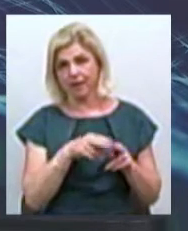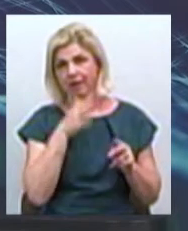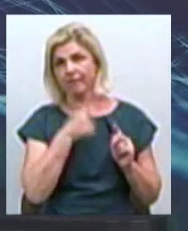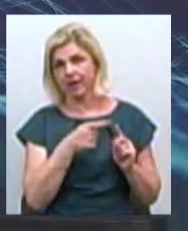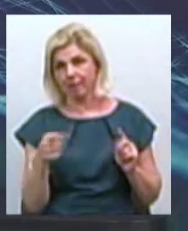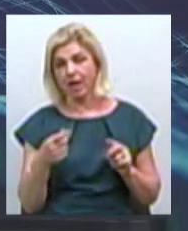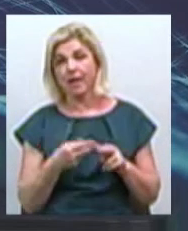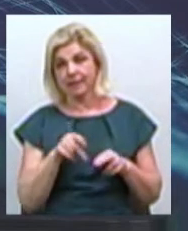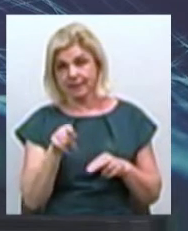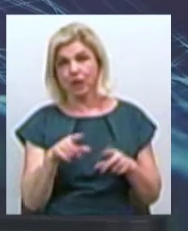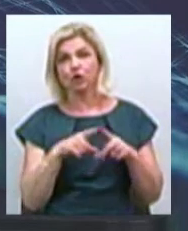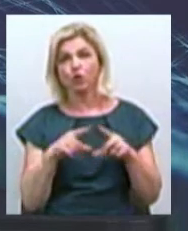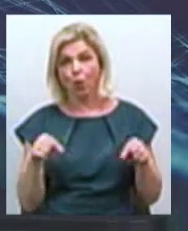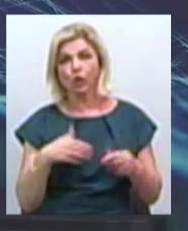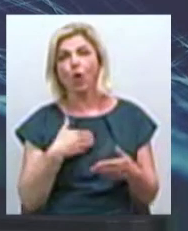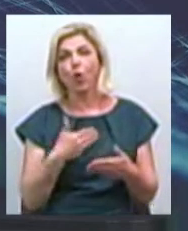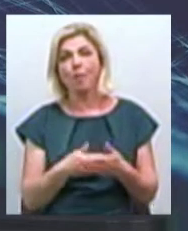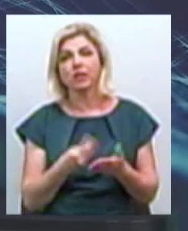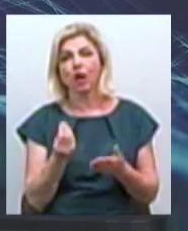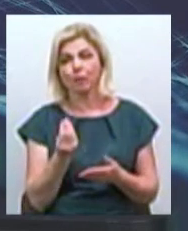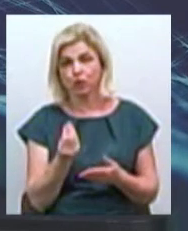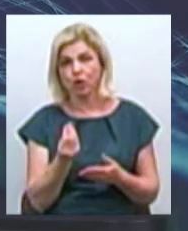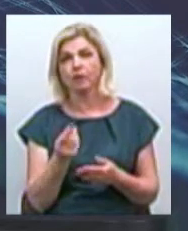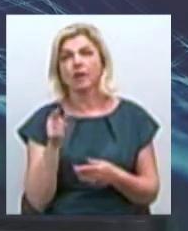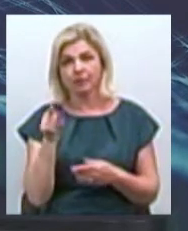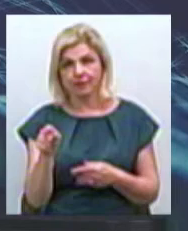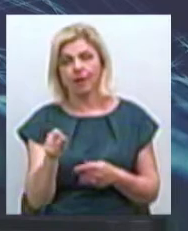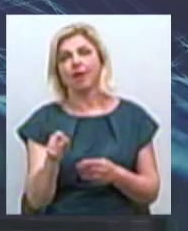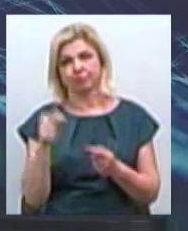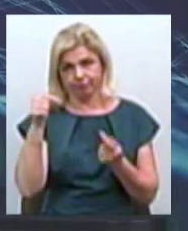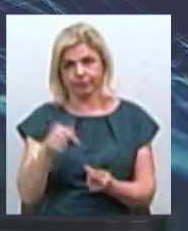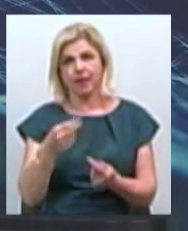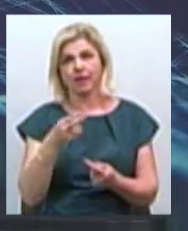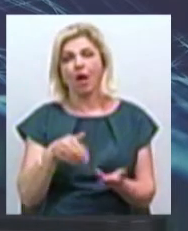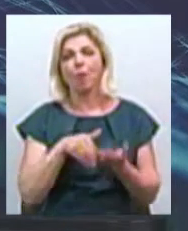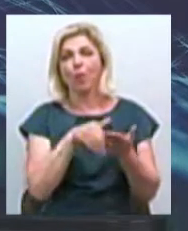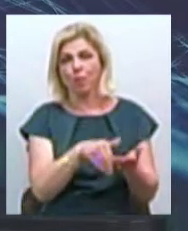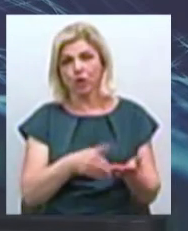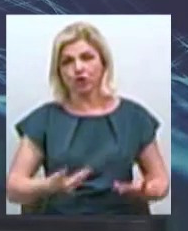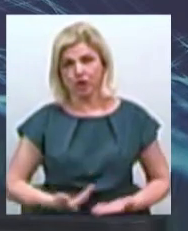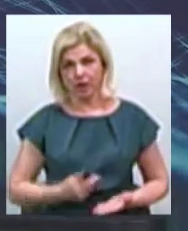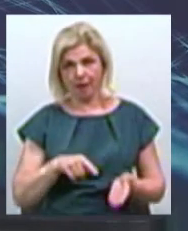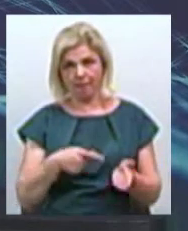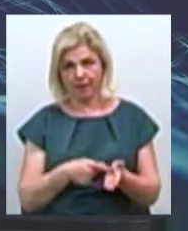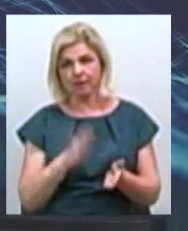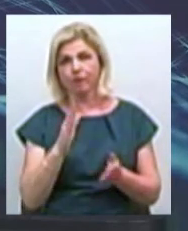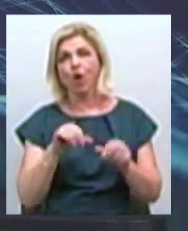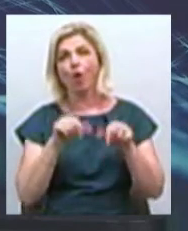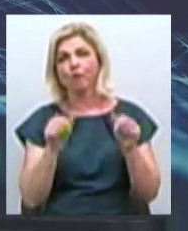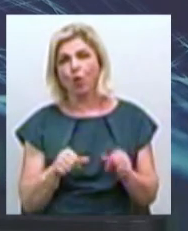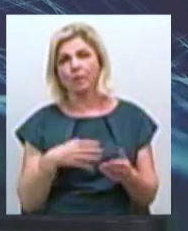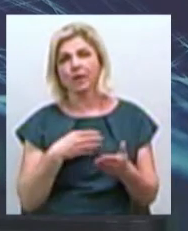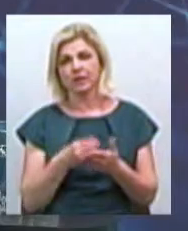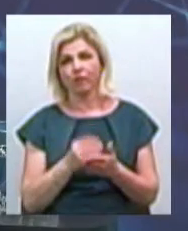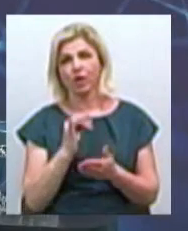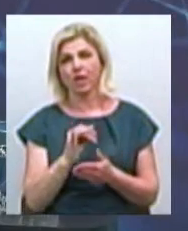громадського бюджету і покликана, і консультації, да, покликані на допомогу мешканцям міста в оформленні своїх консультації ідей. Консультації